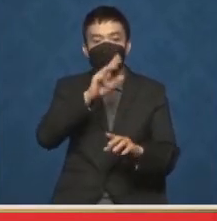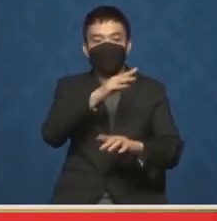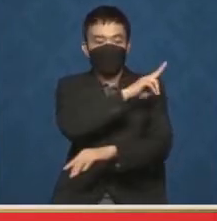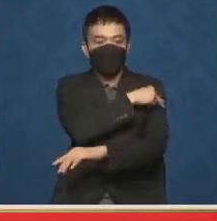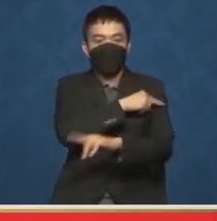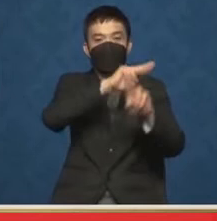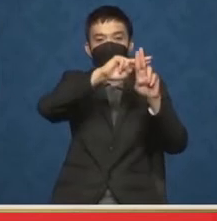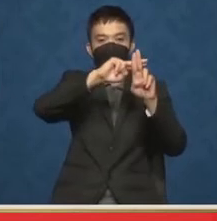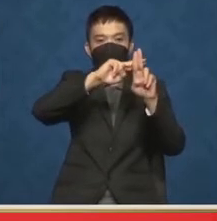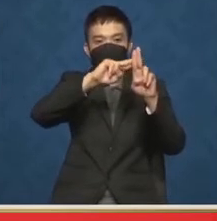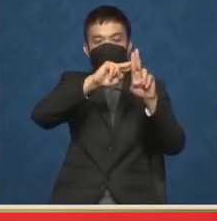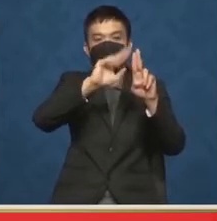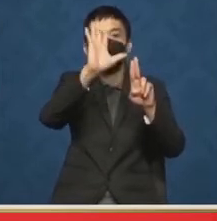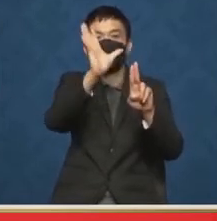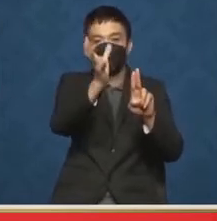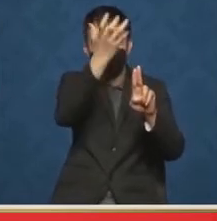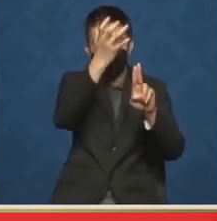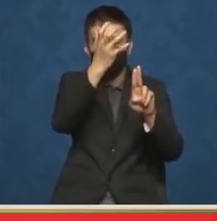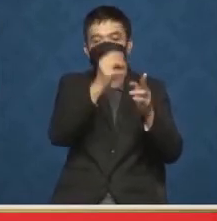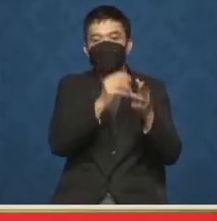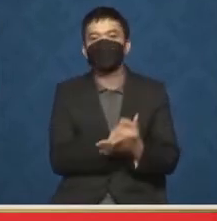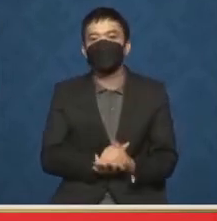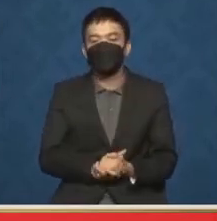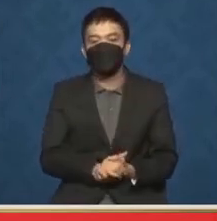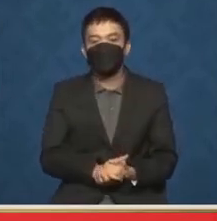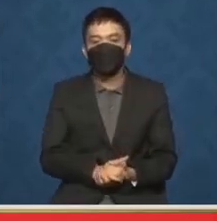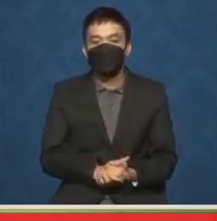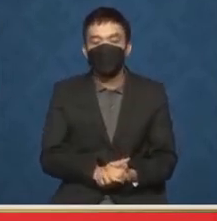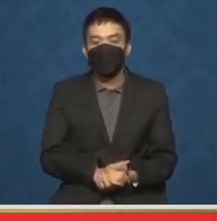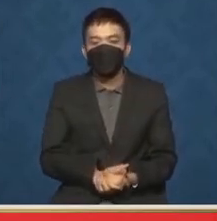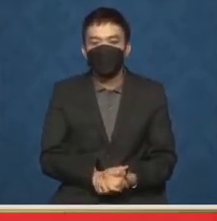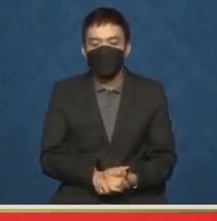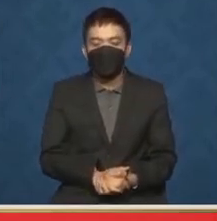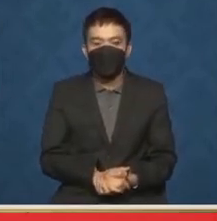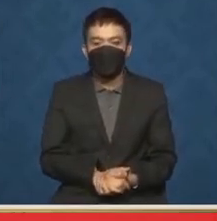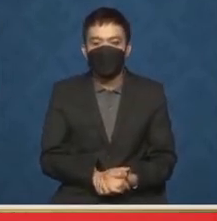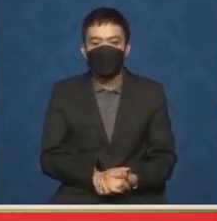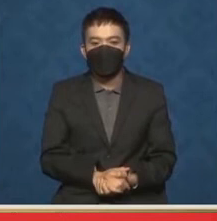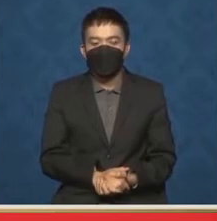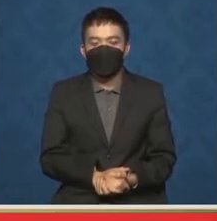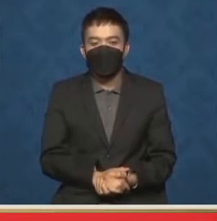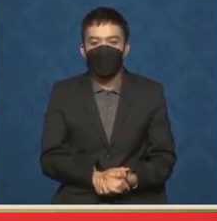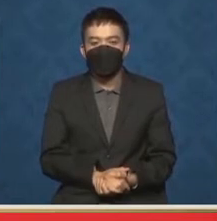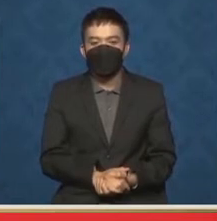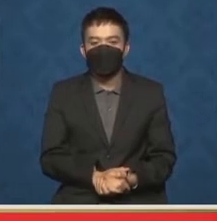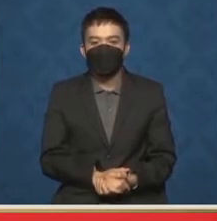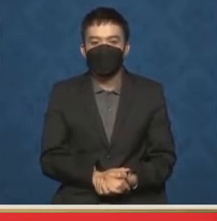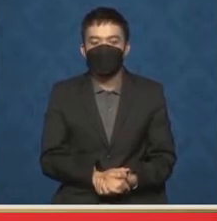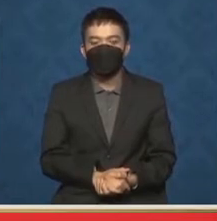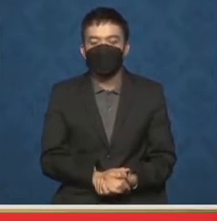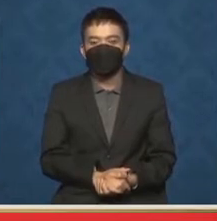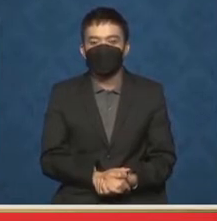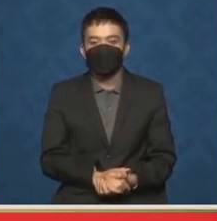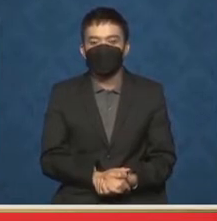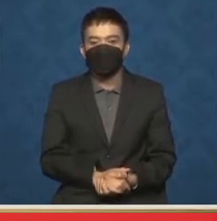เรามีเส้นทางพิเศษที่เรีกว่าสูญ